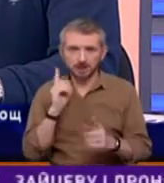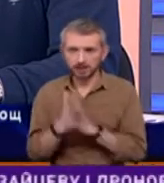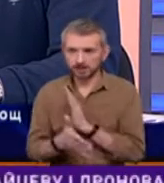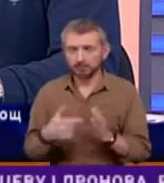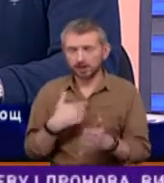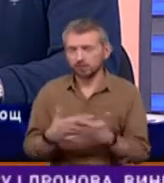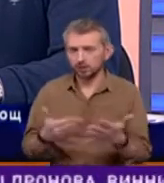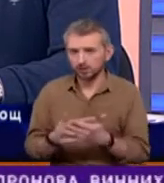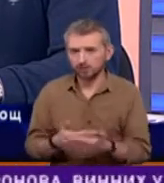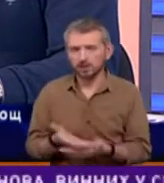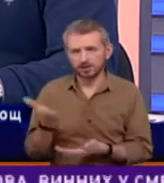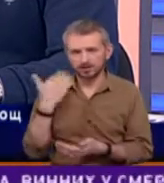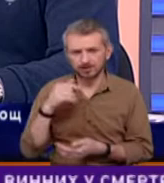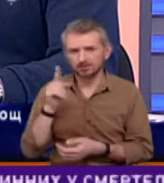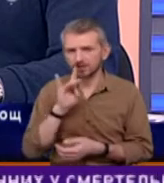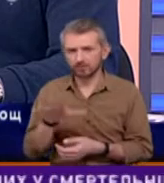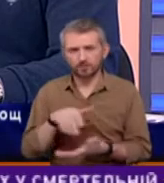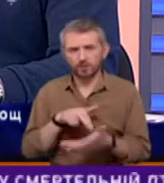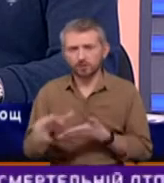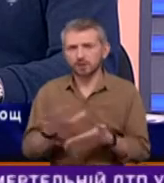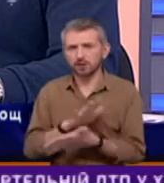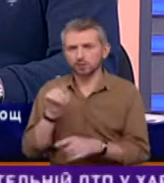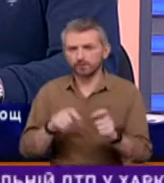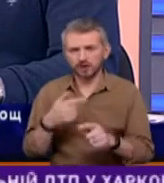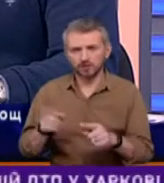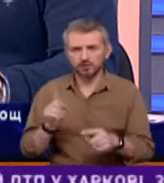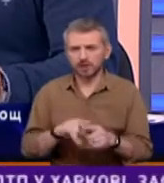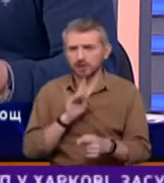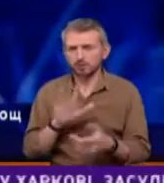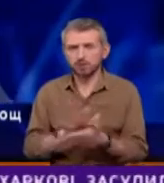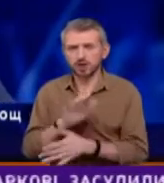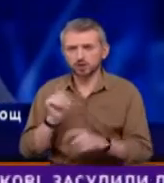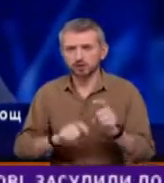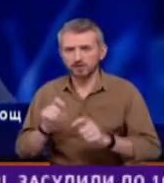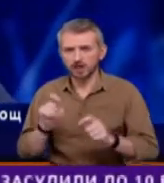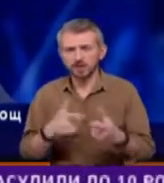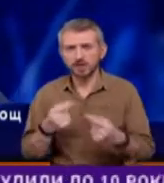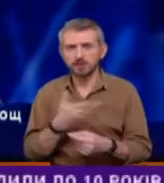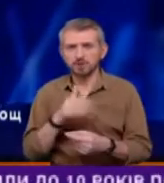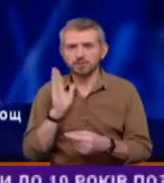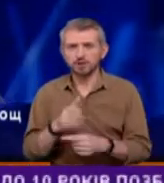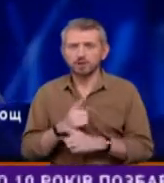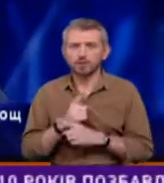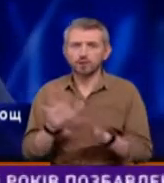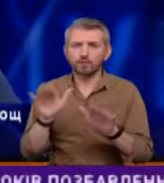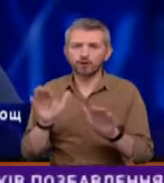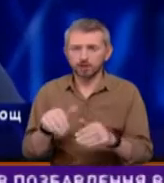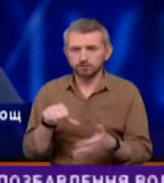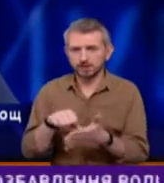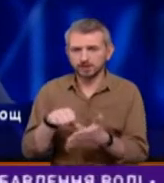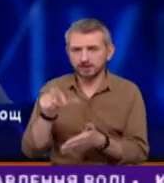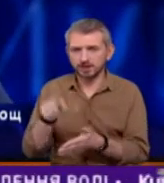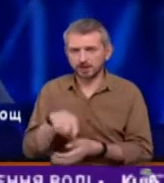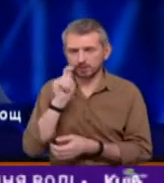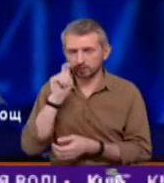порадив, кажу, знаєш, Пилип, давай ти не будеш виходити на прес-конференцію, тому що це не буде прес-конференція де ми будемо проважати представника від України